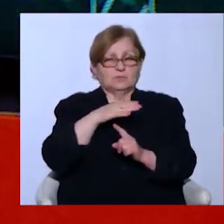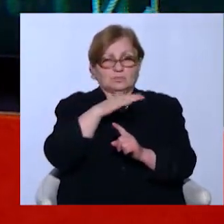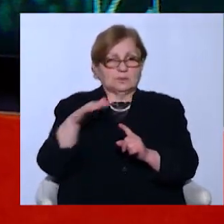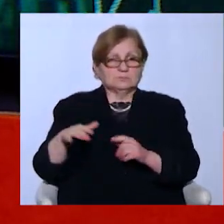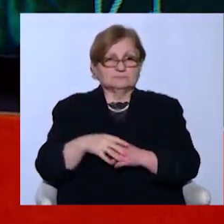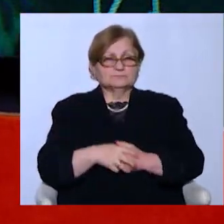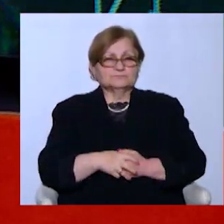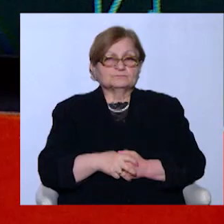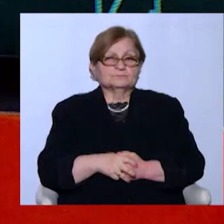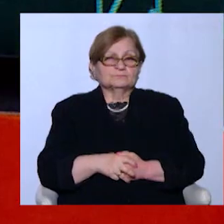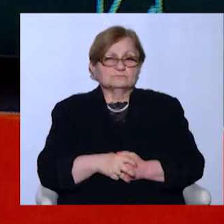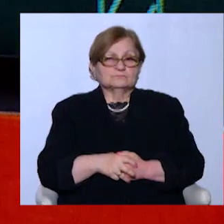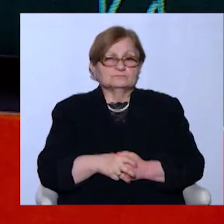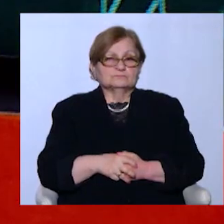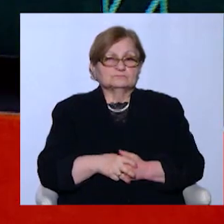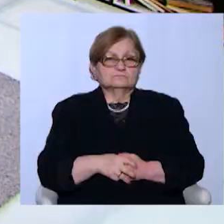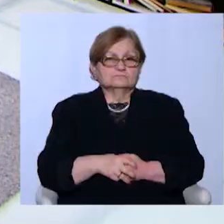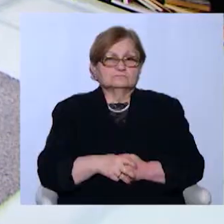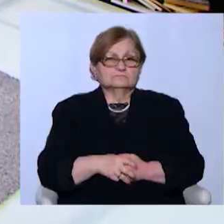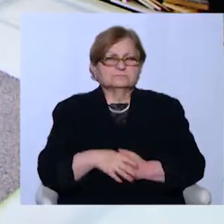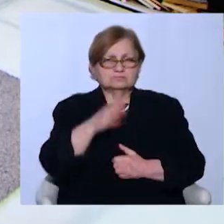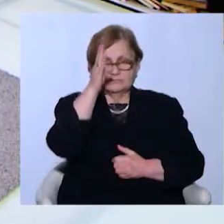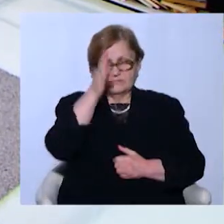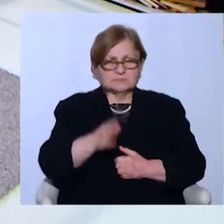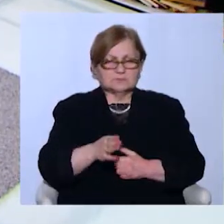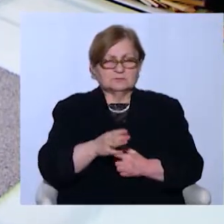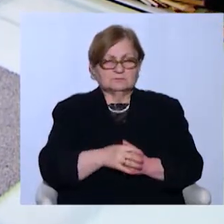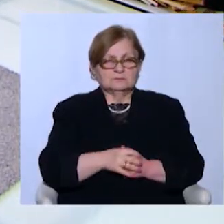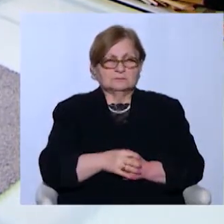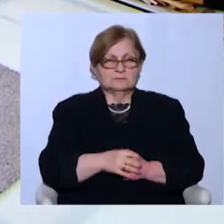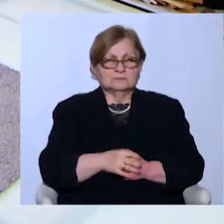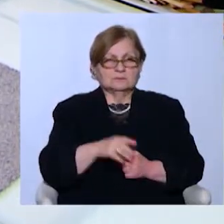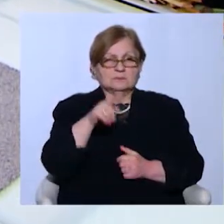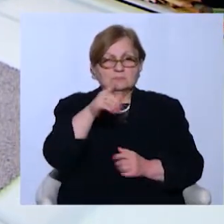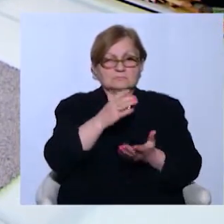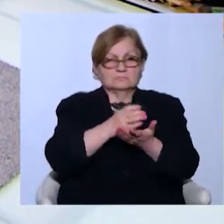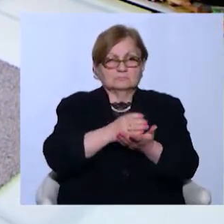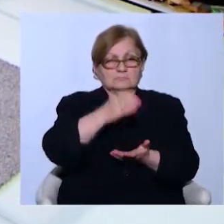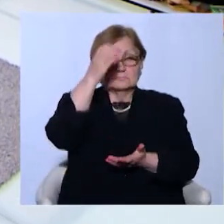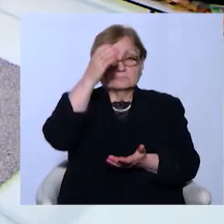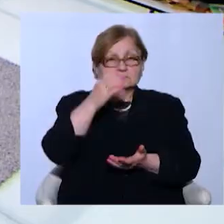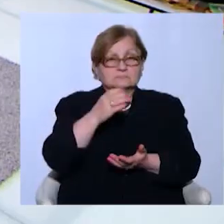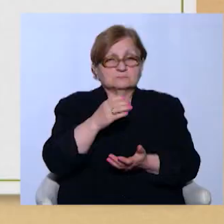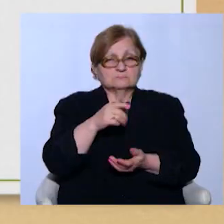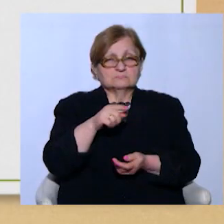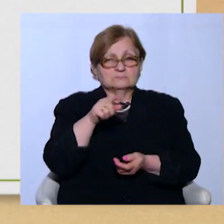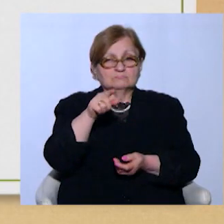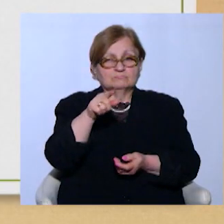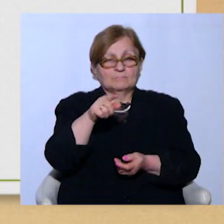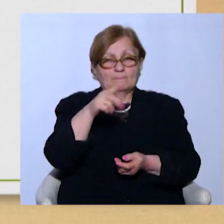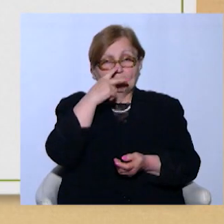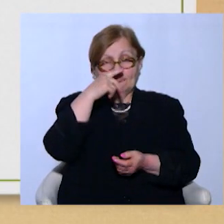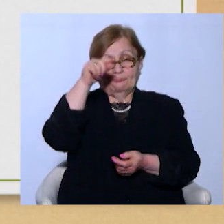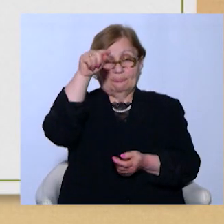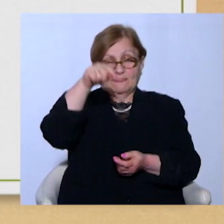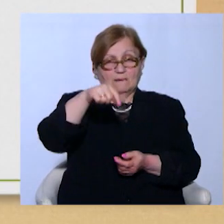ეს სხეული, ესე იგი ასეთია, კიდევ ერთხელ ვახცეროთ, ცილინდრი, მის თავზე ზედა ფუძეზე განთავსებული კონუსი